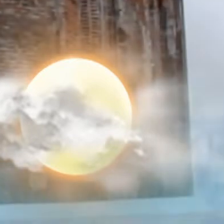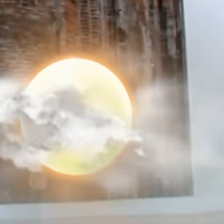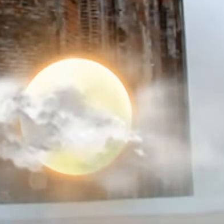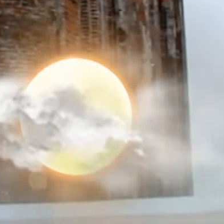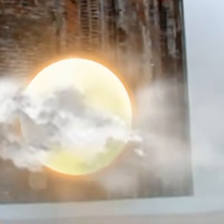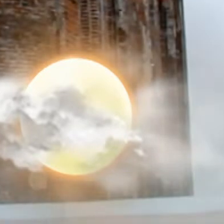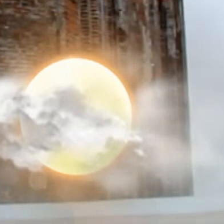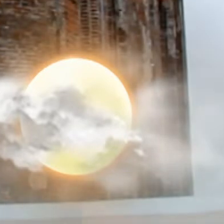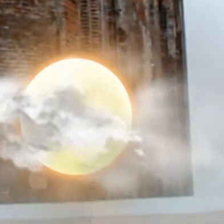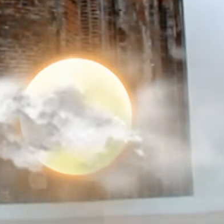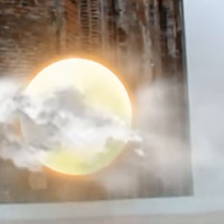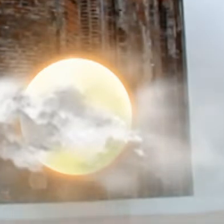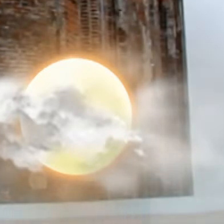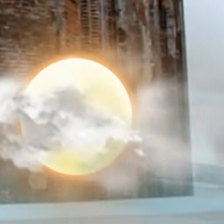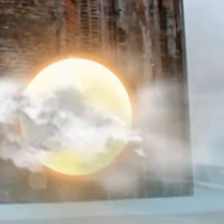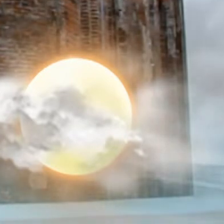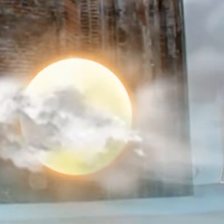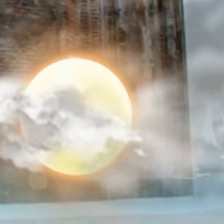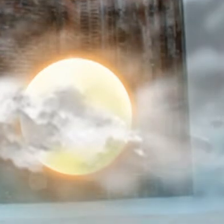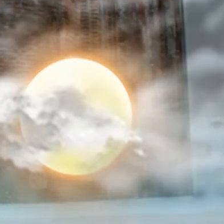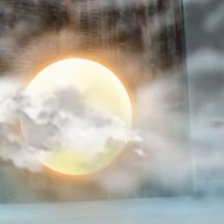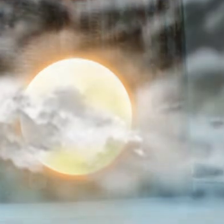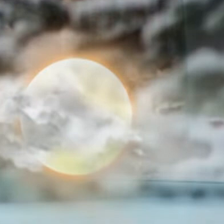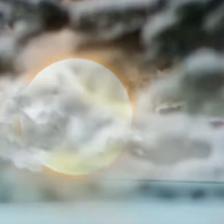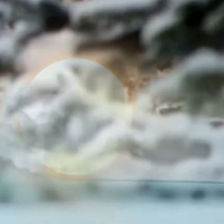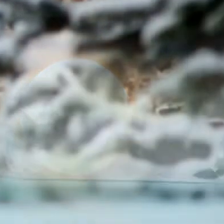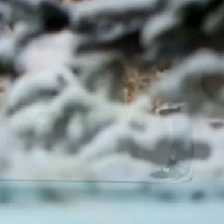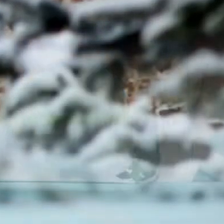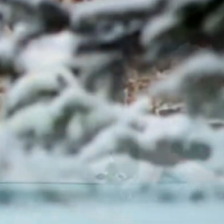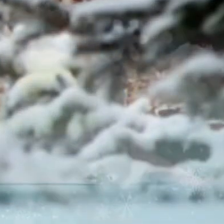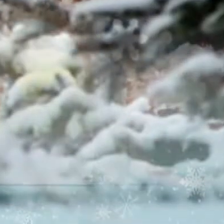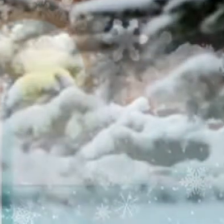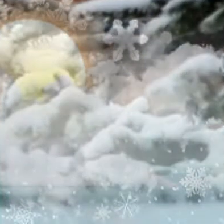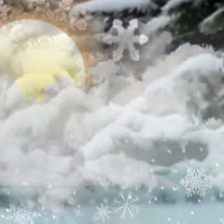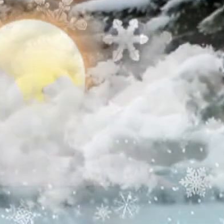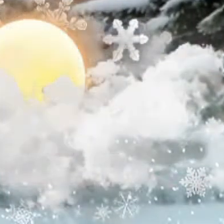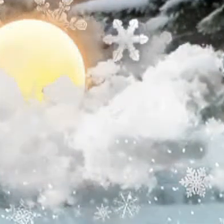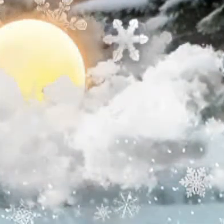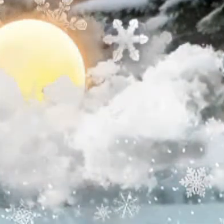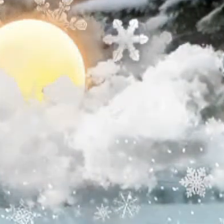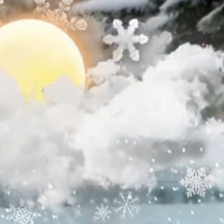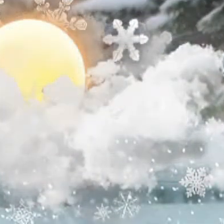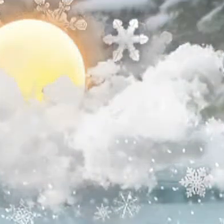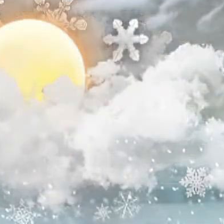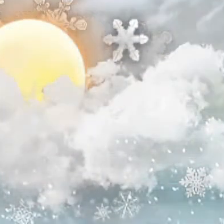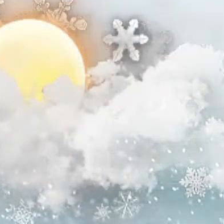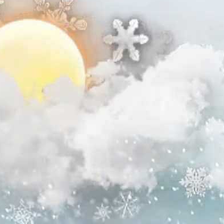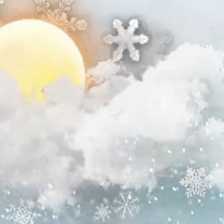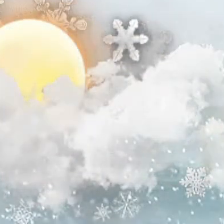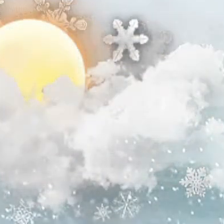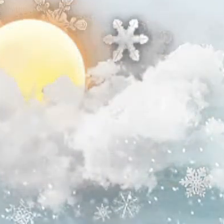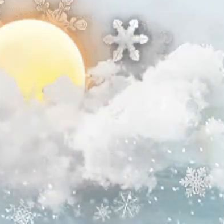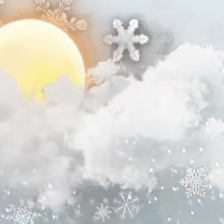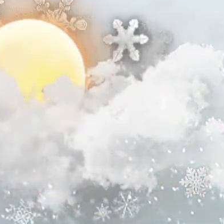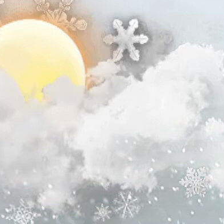опадков. Ветер заходний 4-6 метров за секунду. У Шчучине, Лиде, Иуи